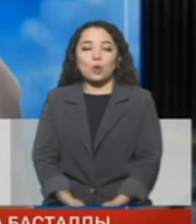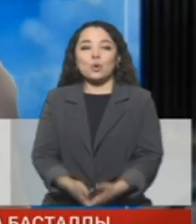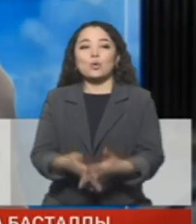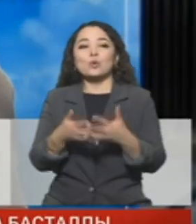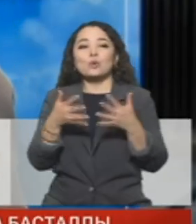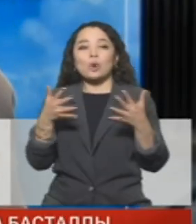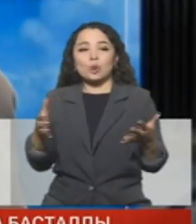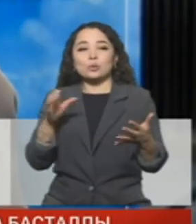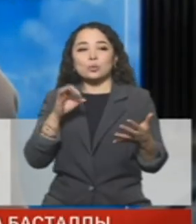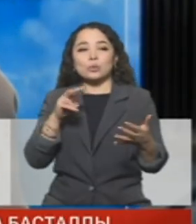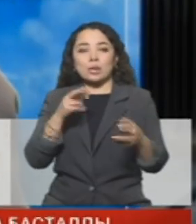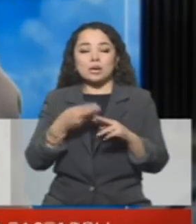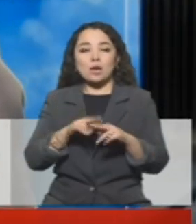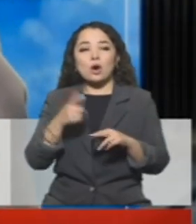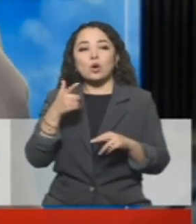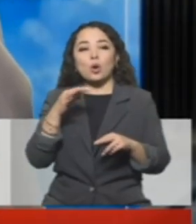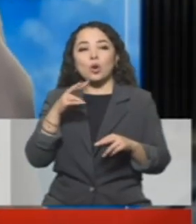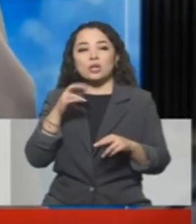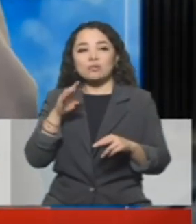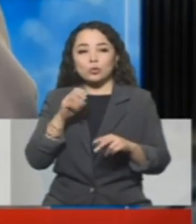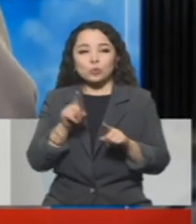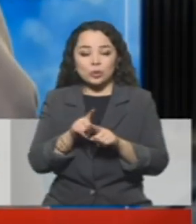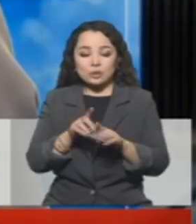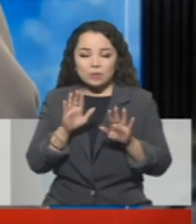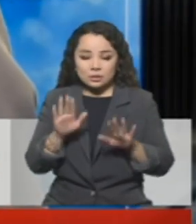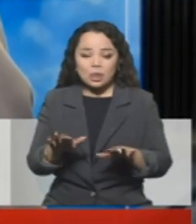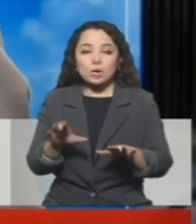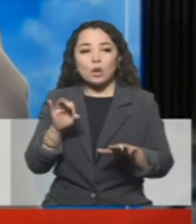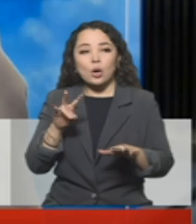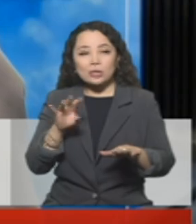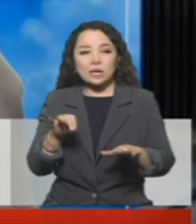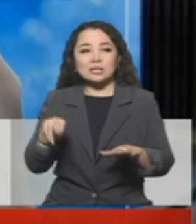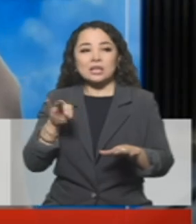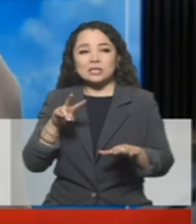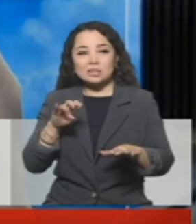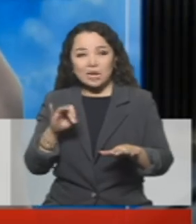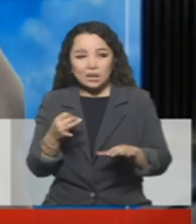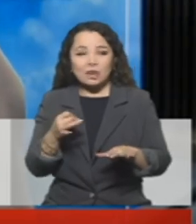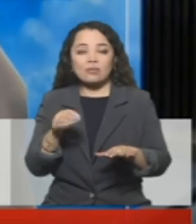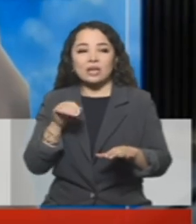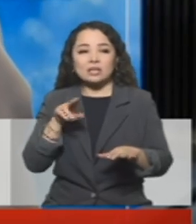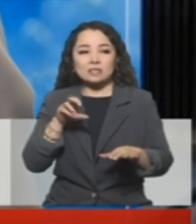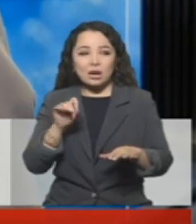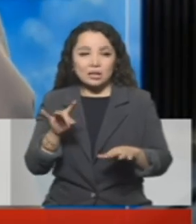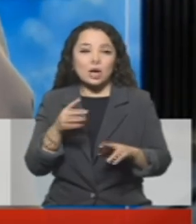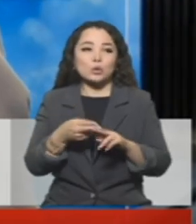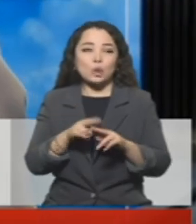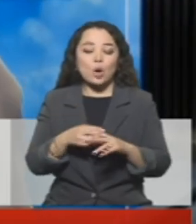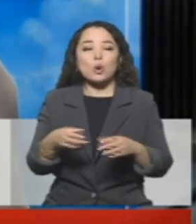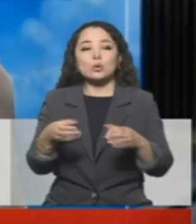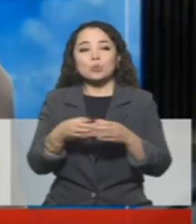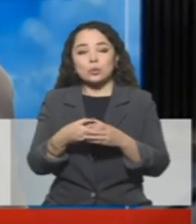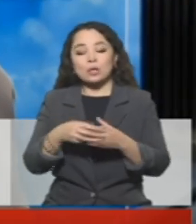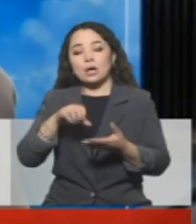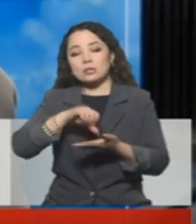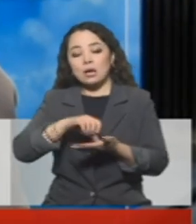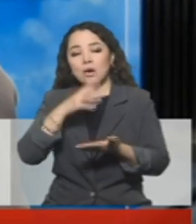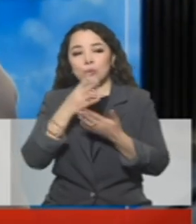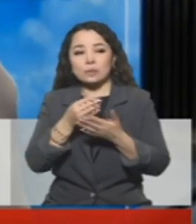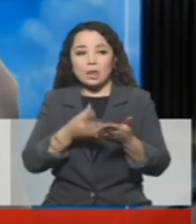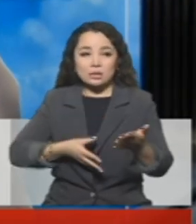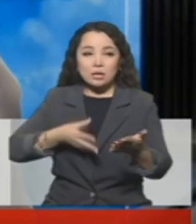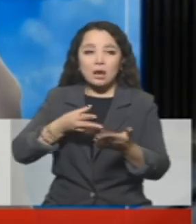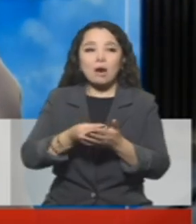әлемде. Соның ішінде Голливудтың студиялары, Sony, Disney, Pixar секілді. Бұл студиялар өз фильмдерін өз